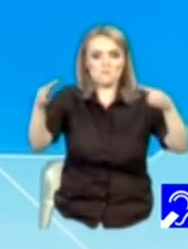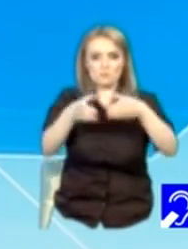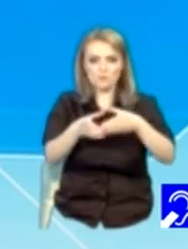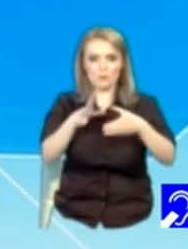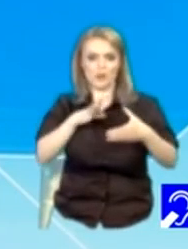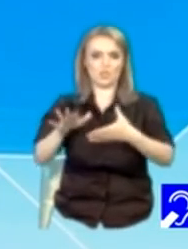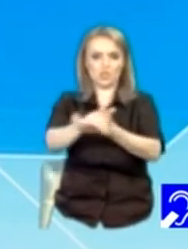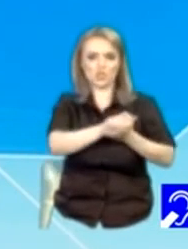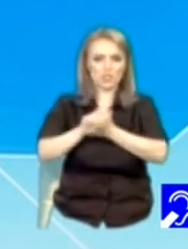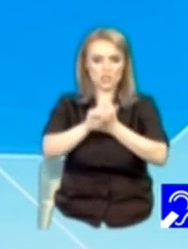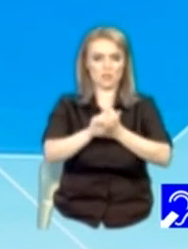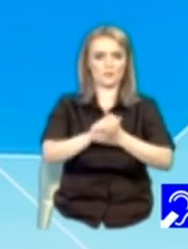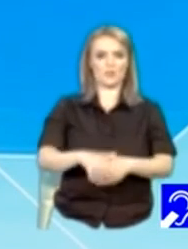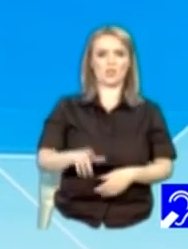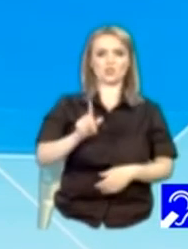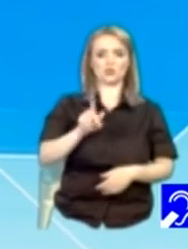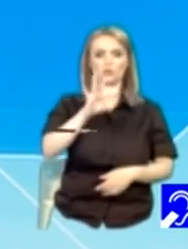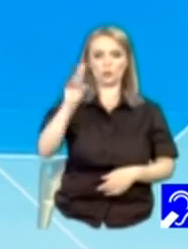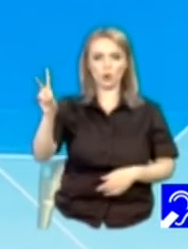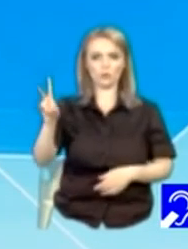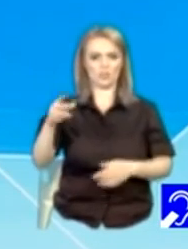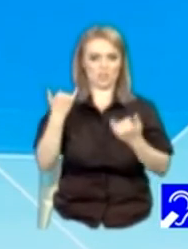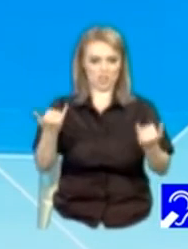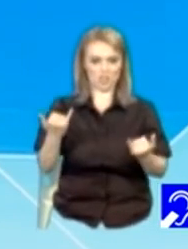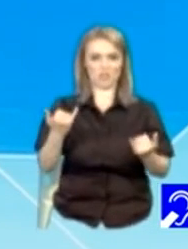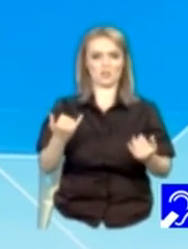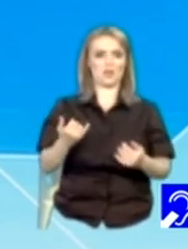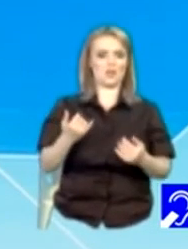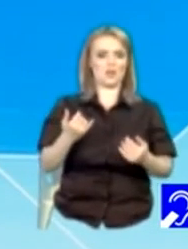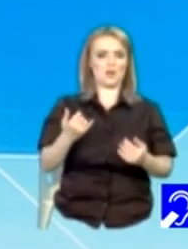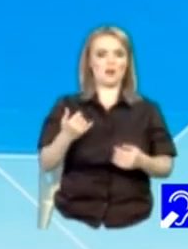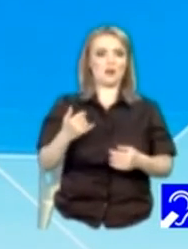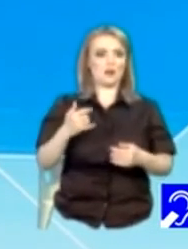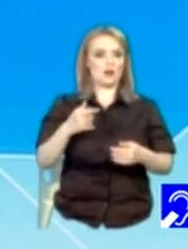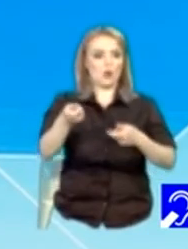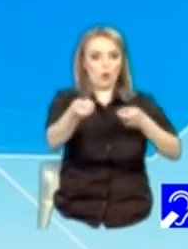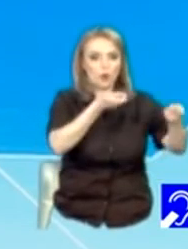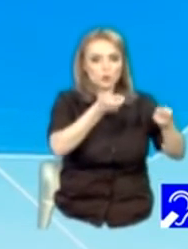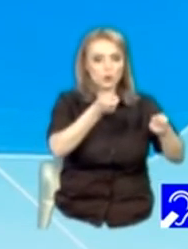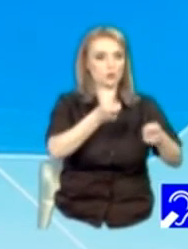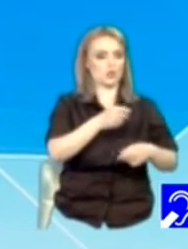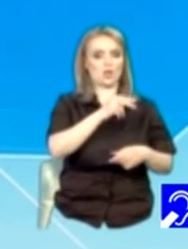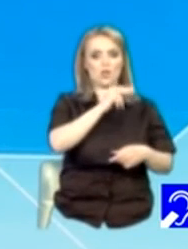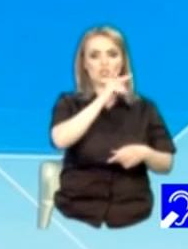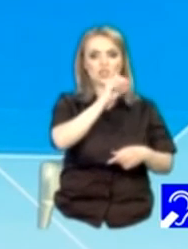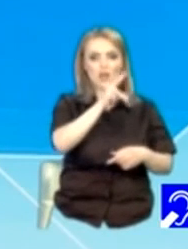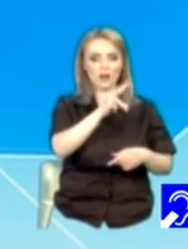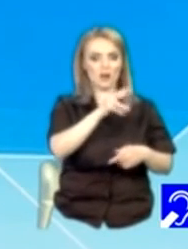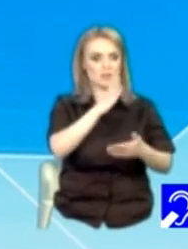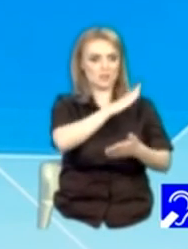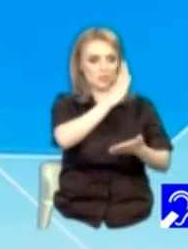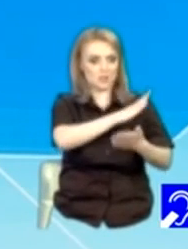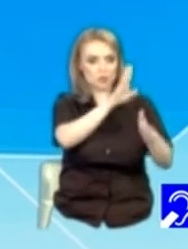faptului că acest instrument al lui Dodon, precum astăzi a devenit cecul, care nu deschide secții de votare pentru